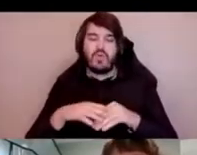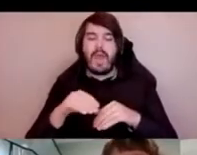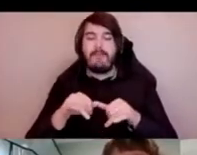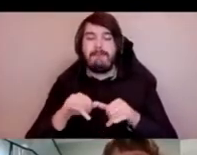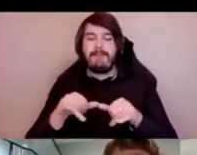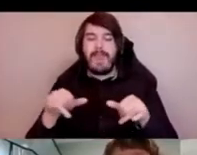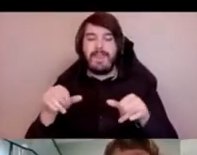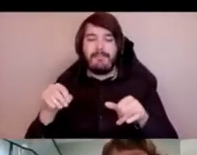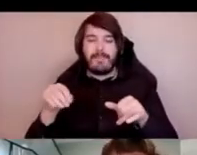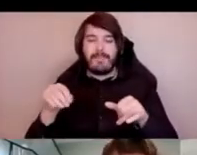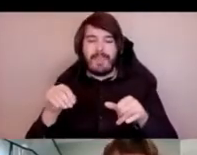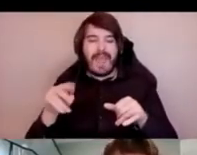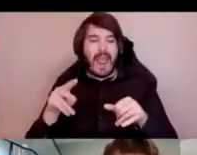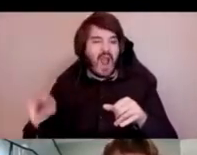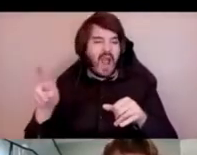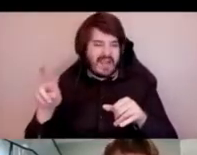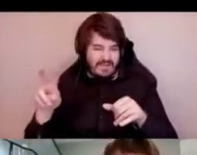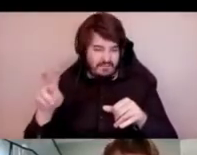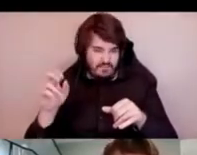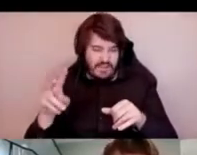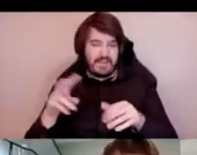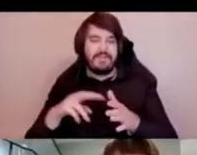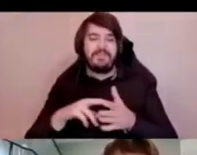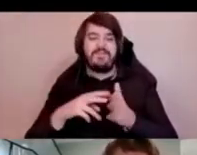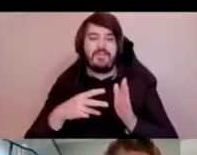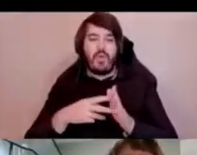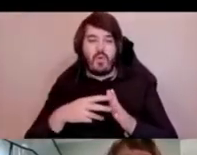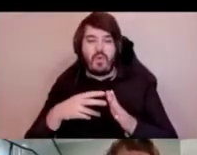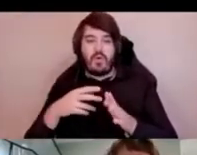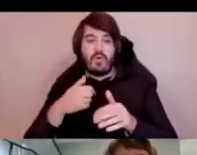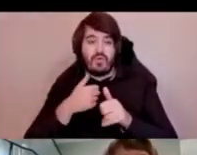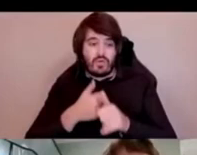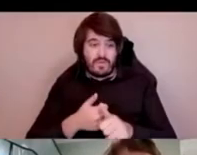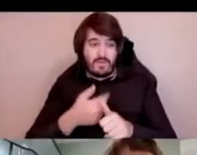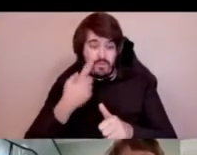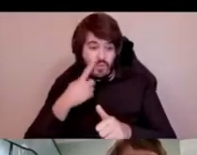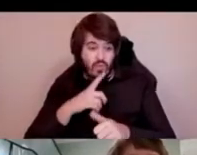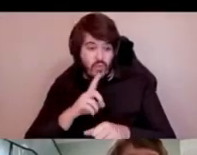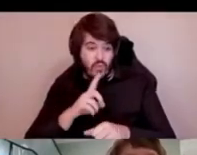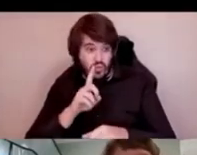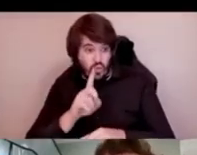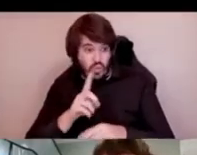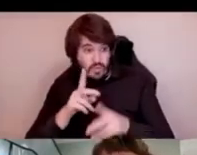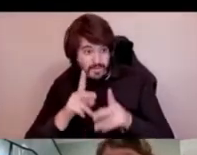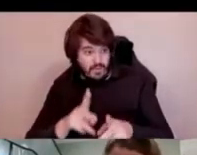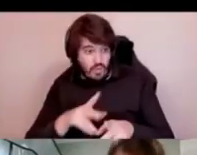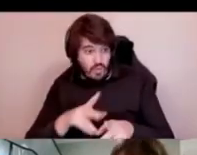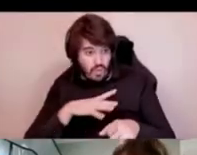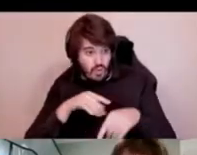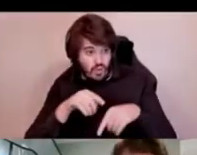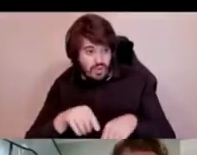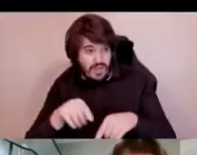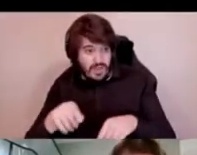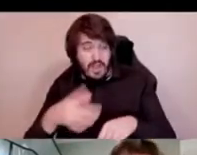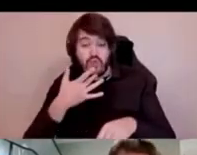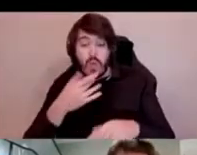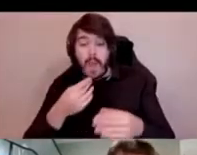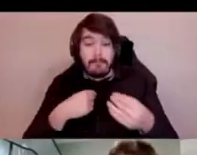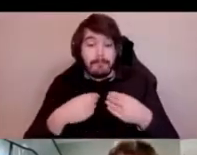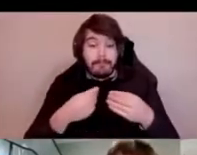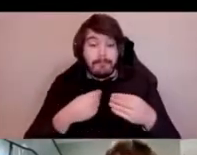carré, puis par personne, il est proposé d'avoir, par exemple, pour nourrir une